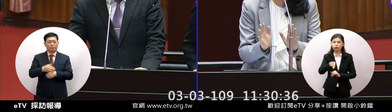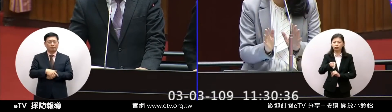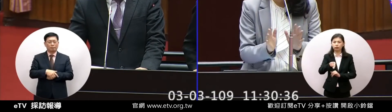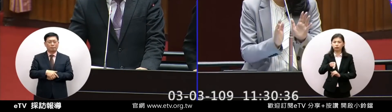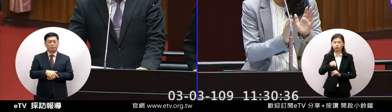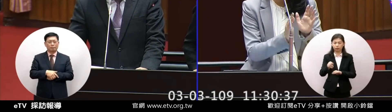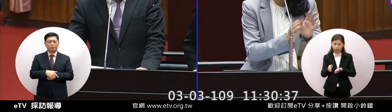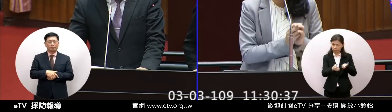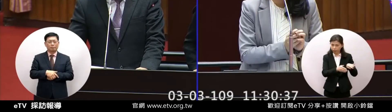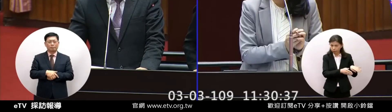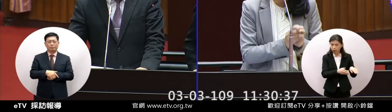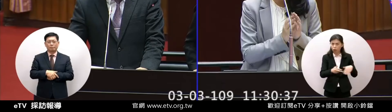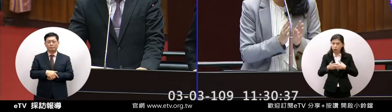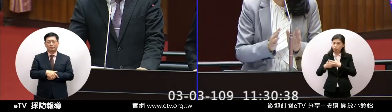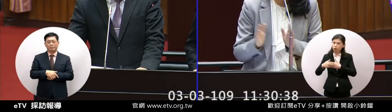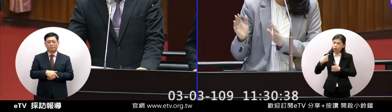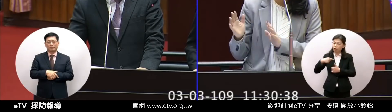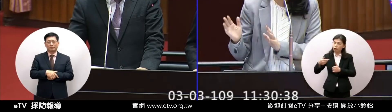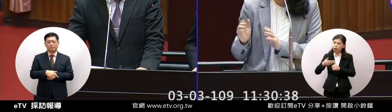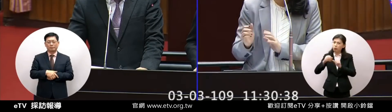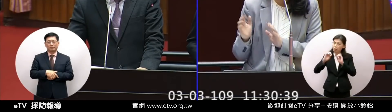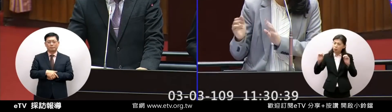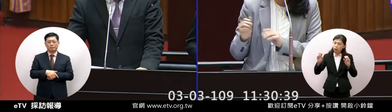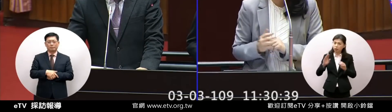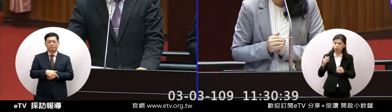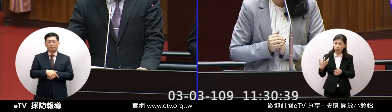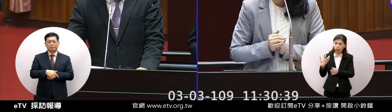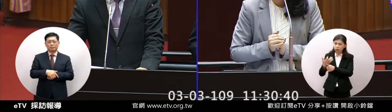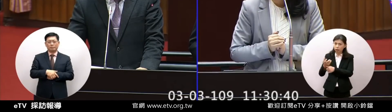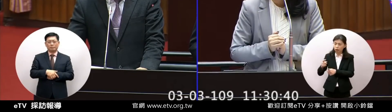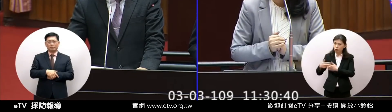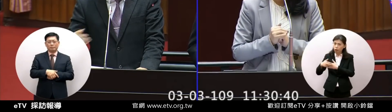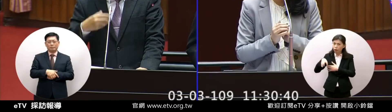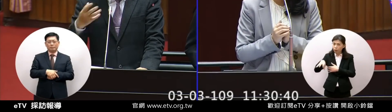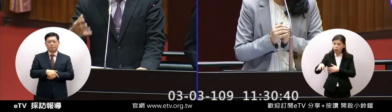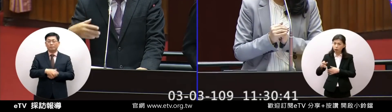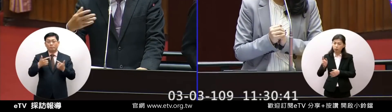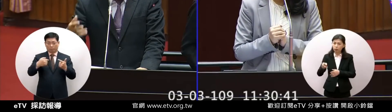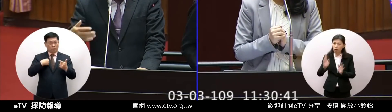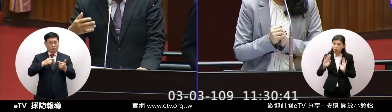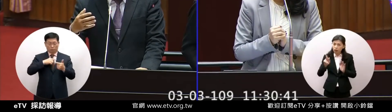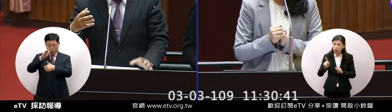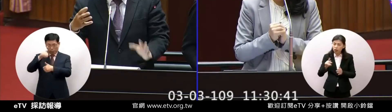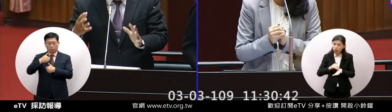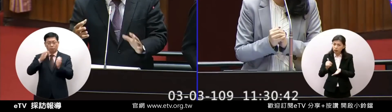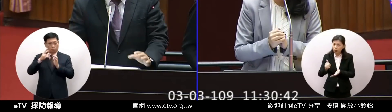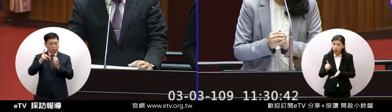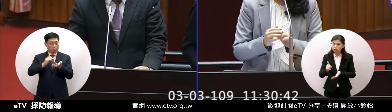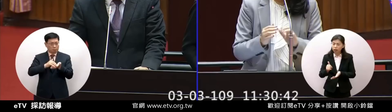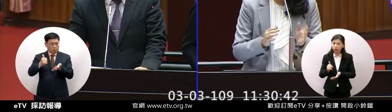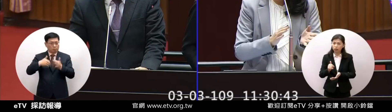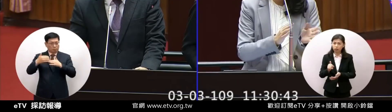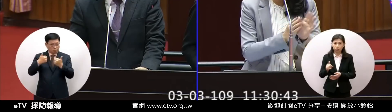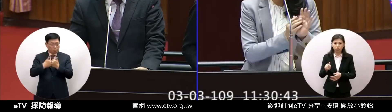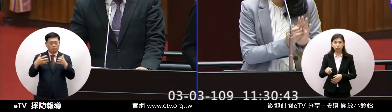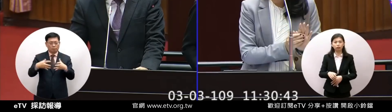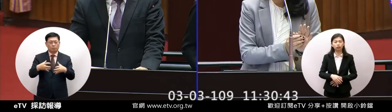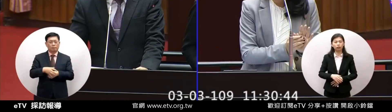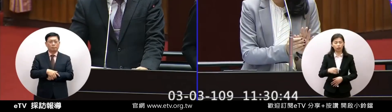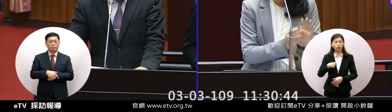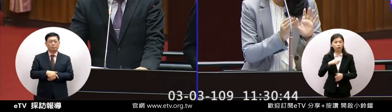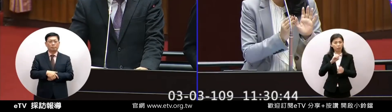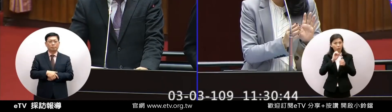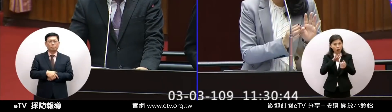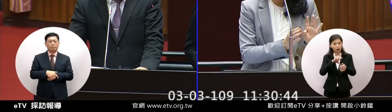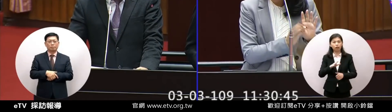疫物资以外，这个卫教的宣导，您刚刚讲到是卫福部派儿科医生来做， 不，那是我们跟儿科医师协会一起来共同合作。 但